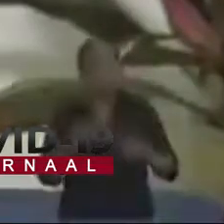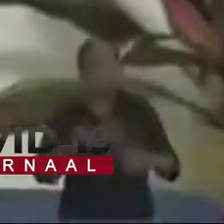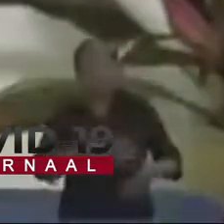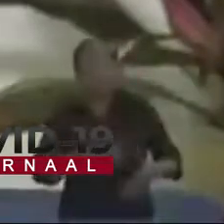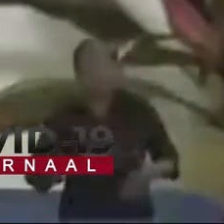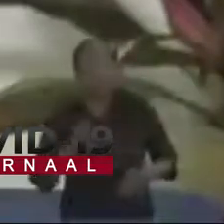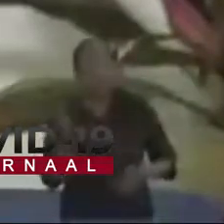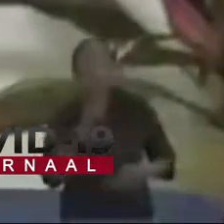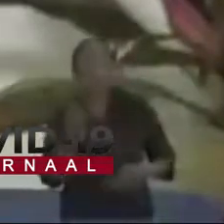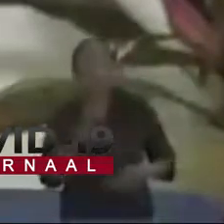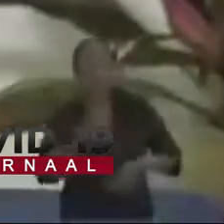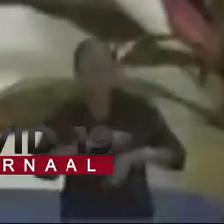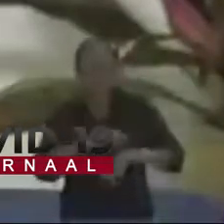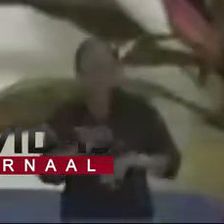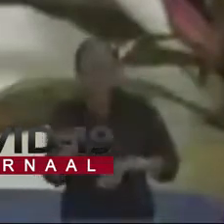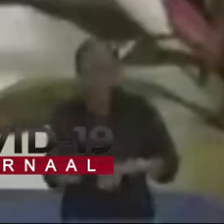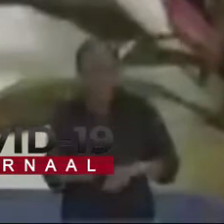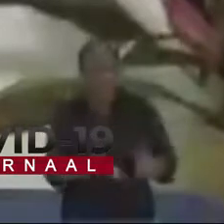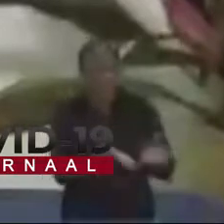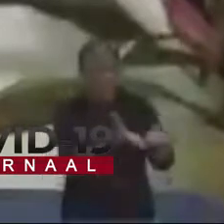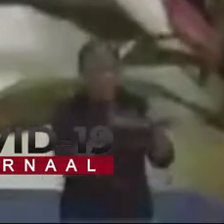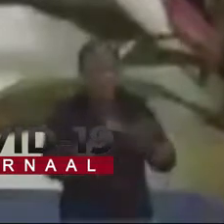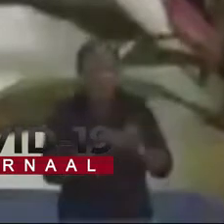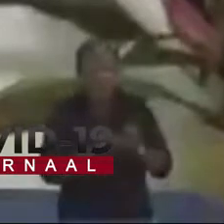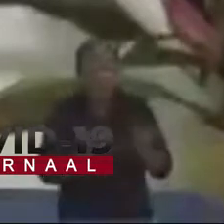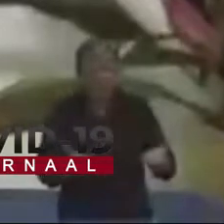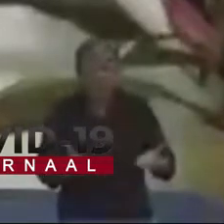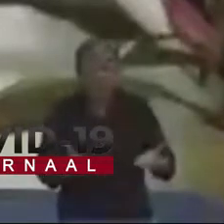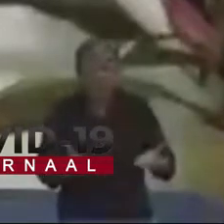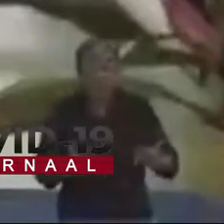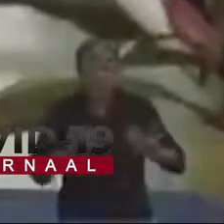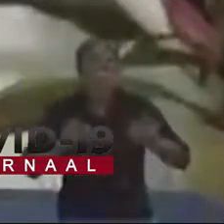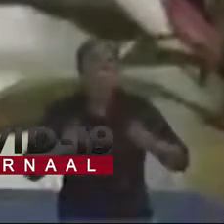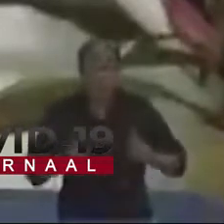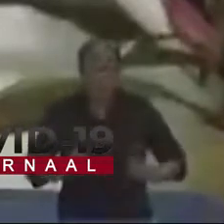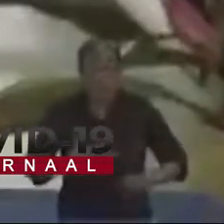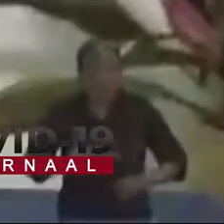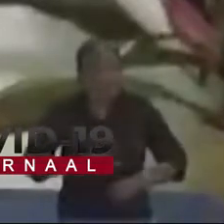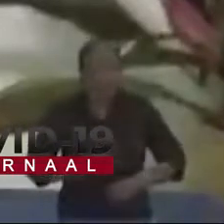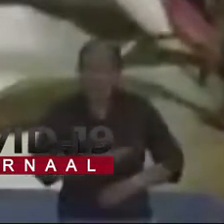patiënten opgenomen, waarvan niet gevaccineerd